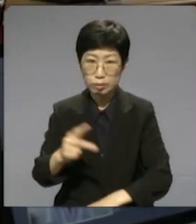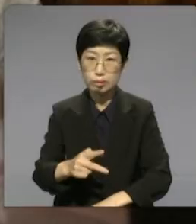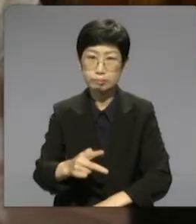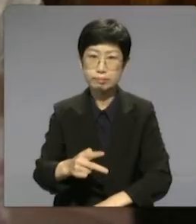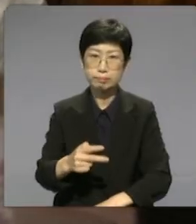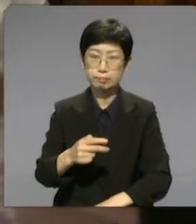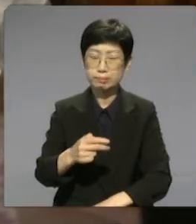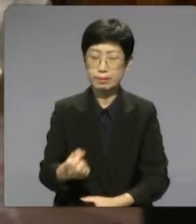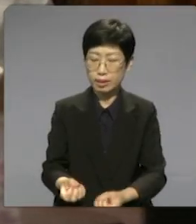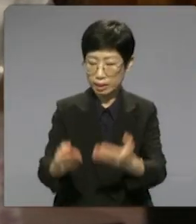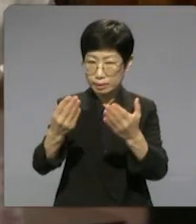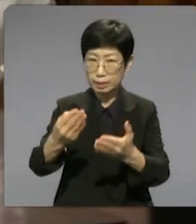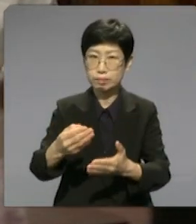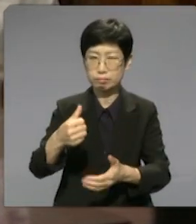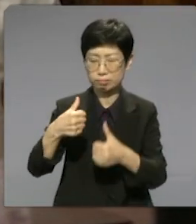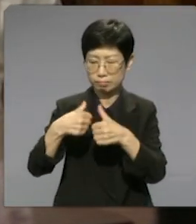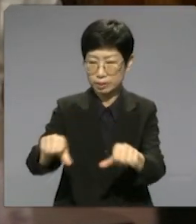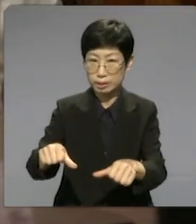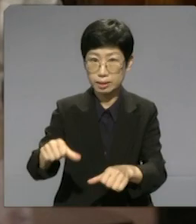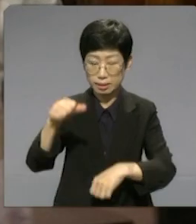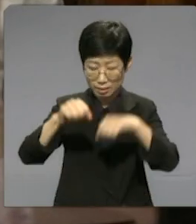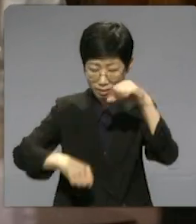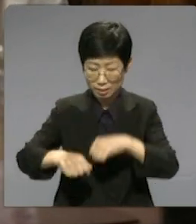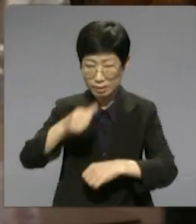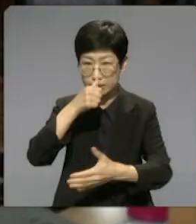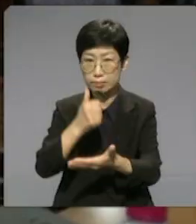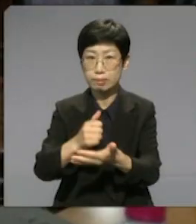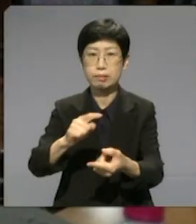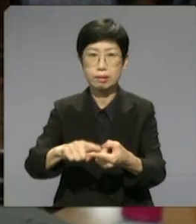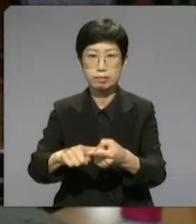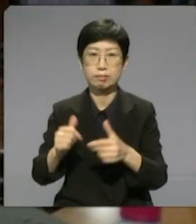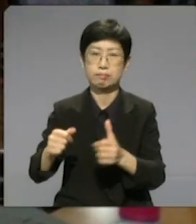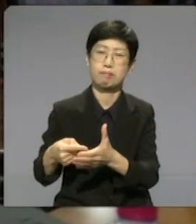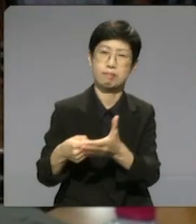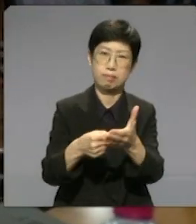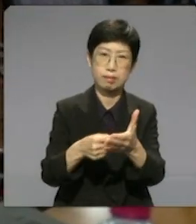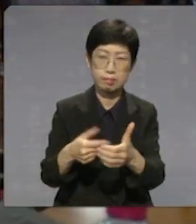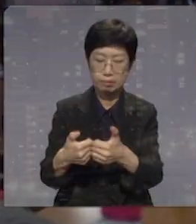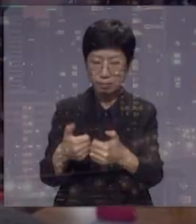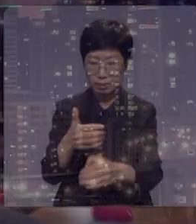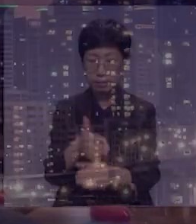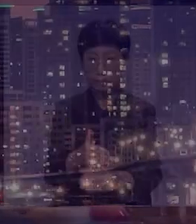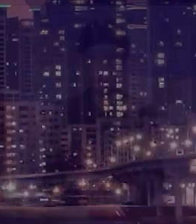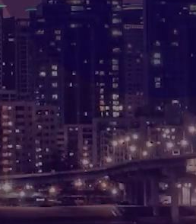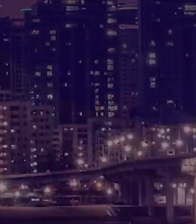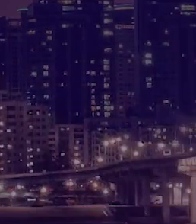혐의를 묻는 소송을 검토하고 있습니다. 월드뉴스 유영선입니다.